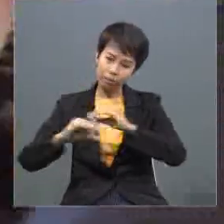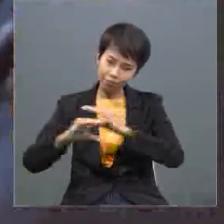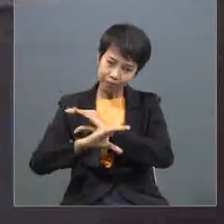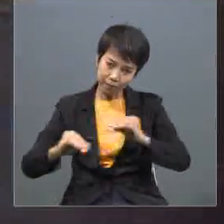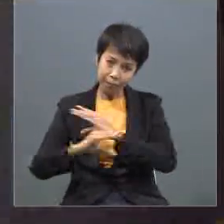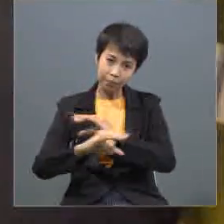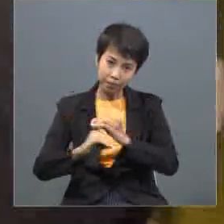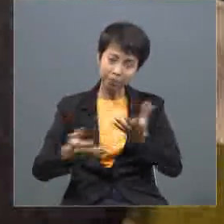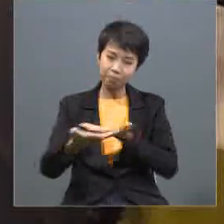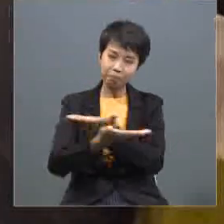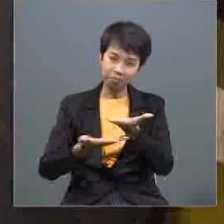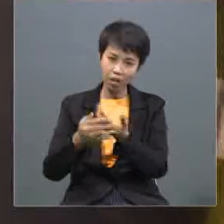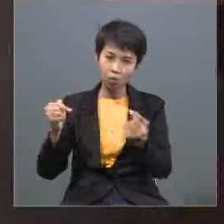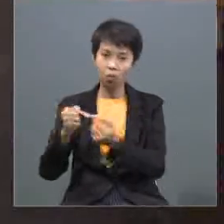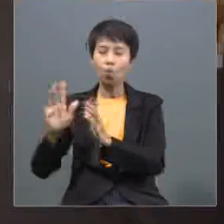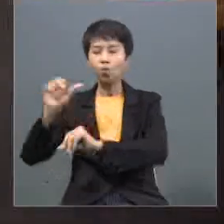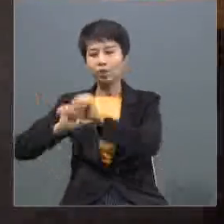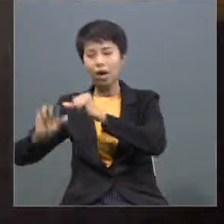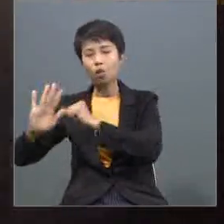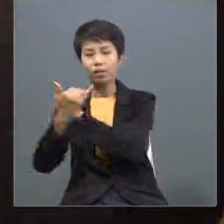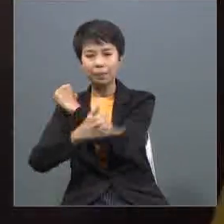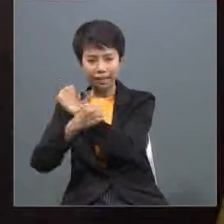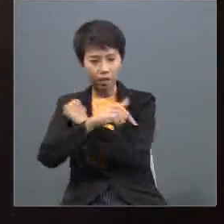NASAกับนักวิทยาศาสตร์ของไทย